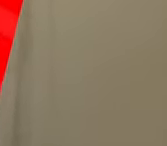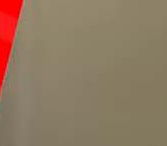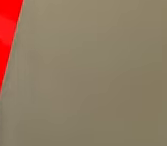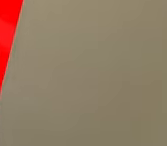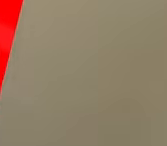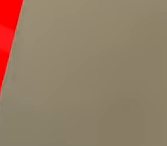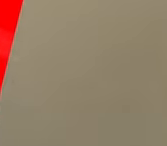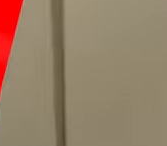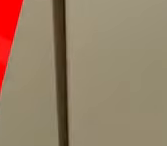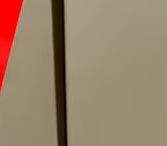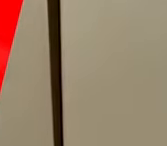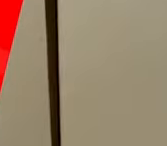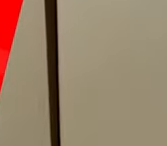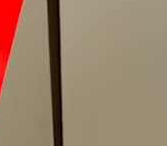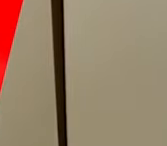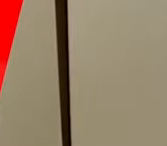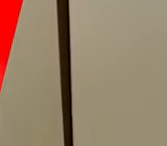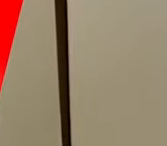Pilipino